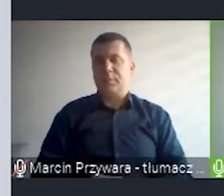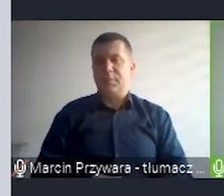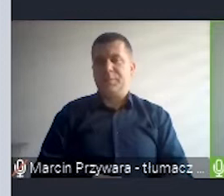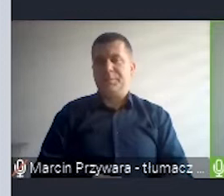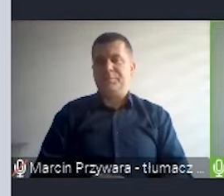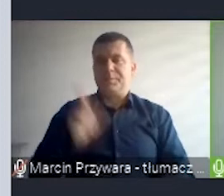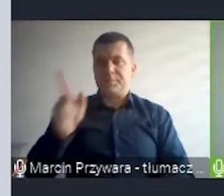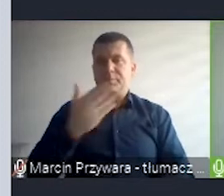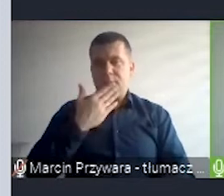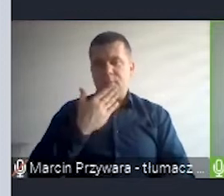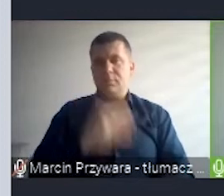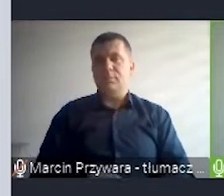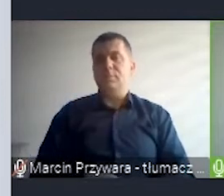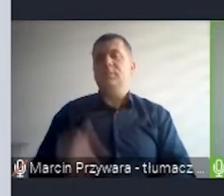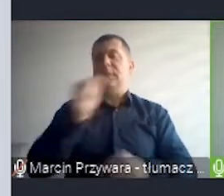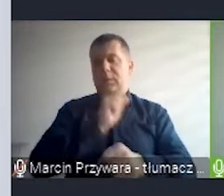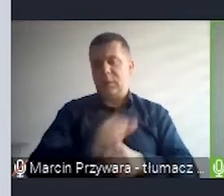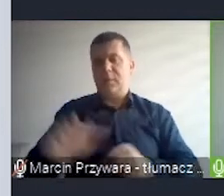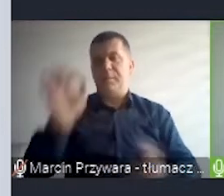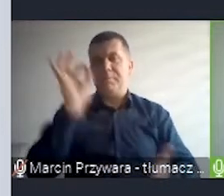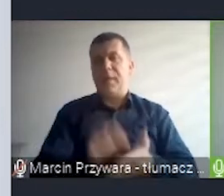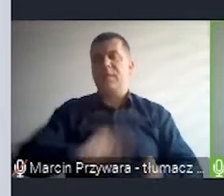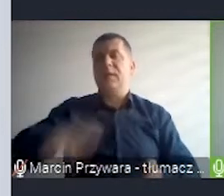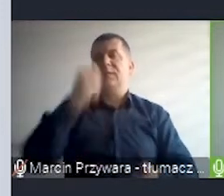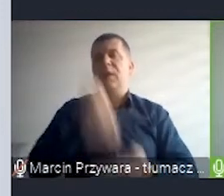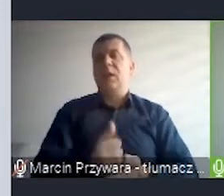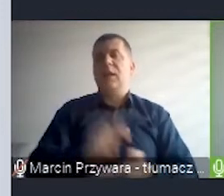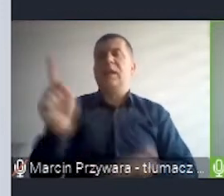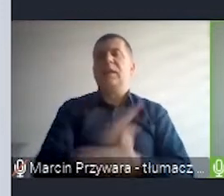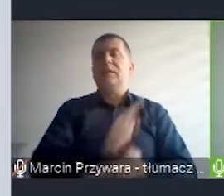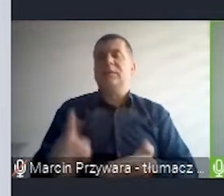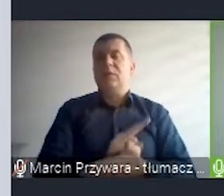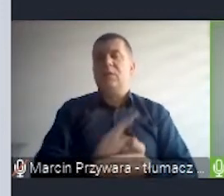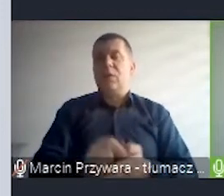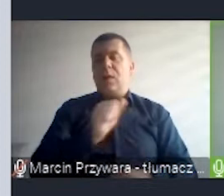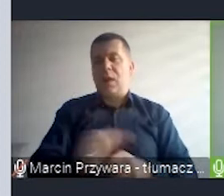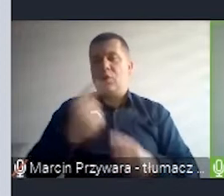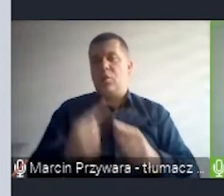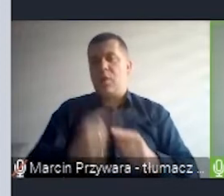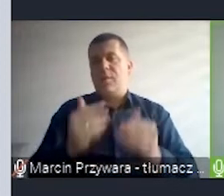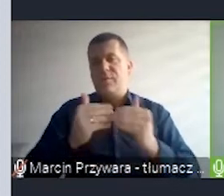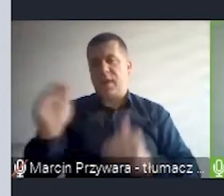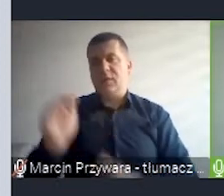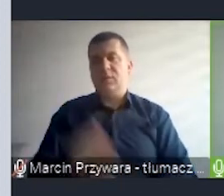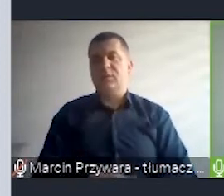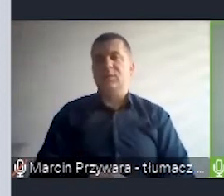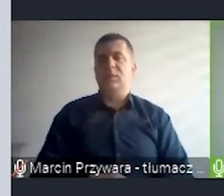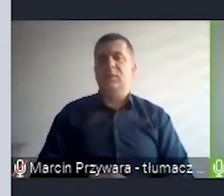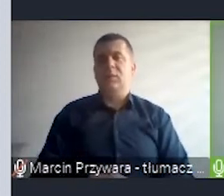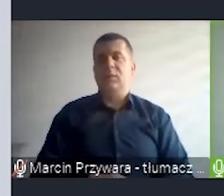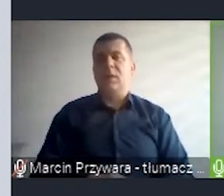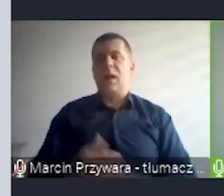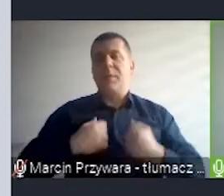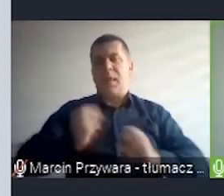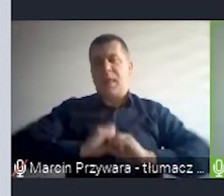mówi o tym, że są pewne stanowiska, na których to ryzyko występowania jest trochę większe. Żeby było